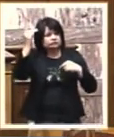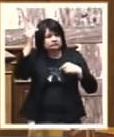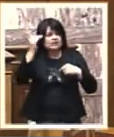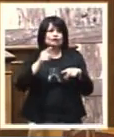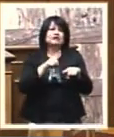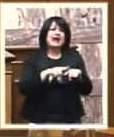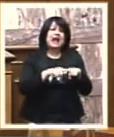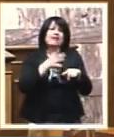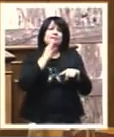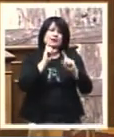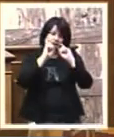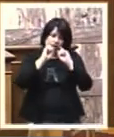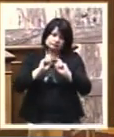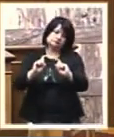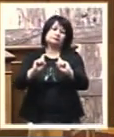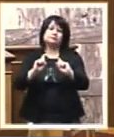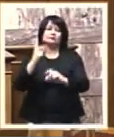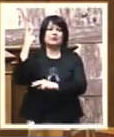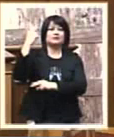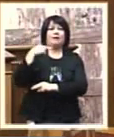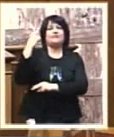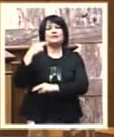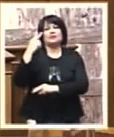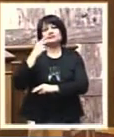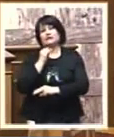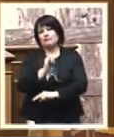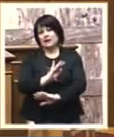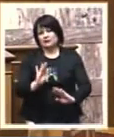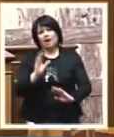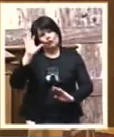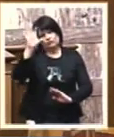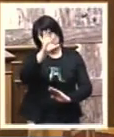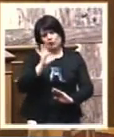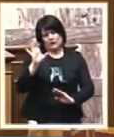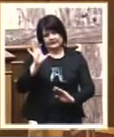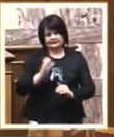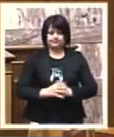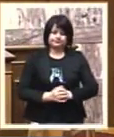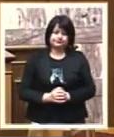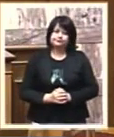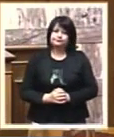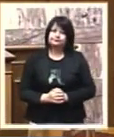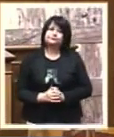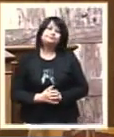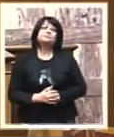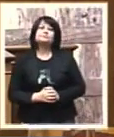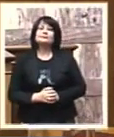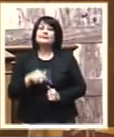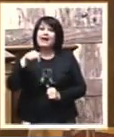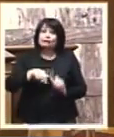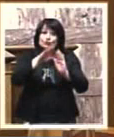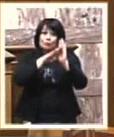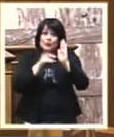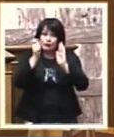σήμερα υπό μια άτυπη κηδεμονία και επιτήρηση. Κυρίες και κύριοι, αυτό το σύστημα πολιτικής